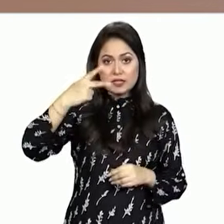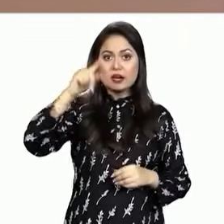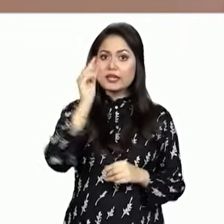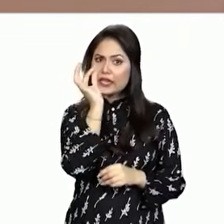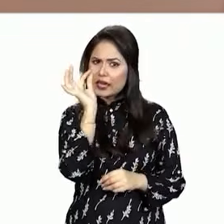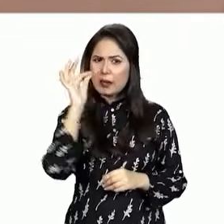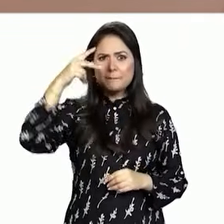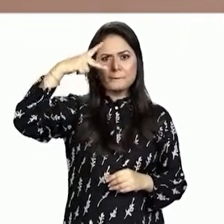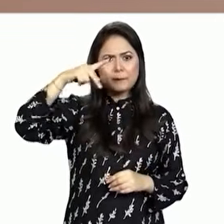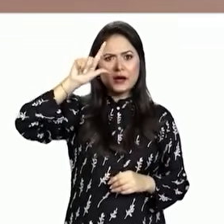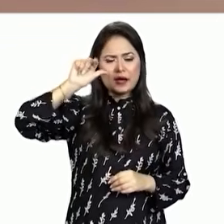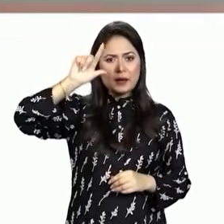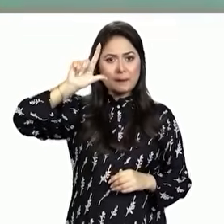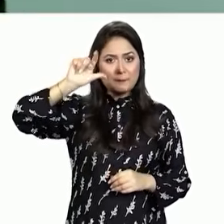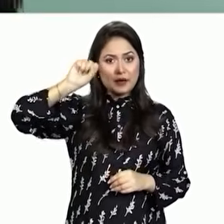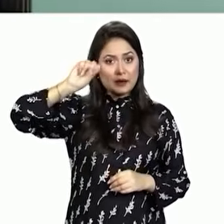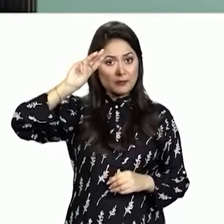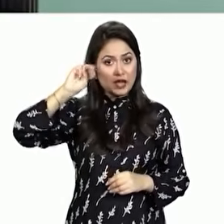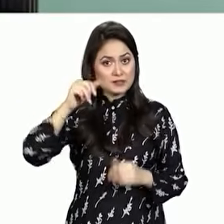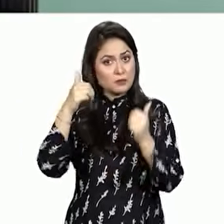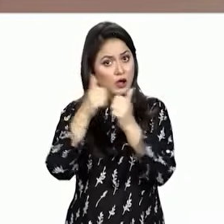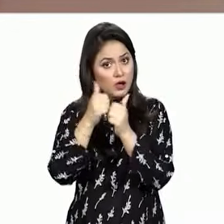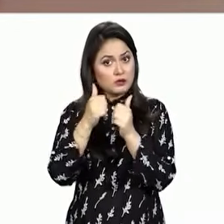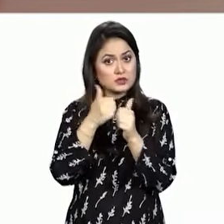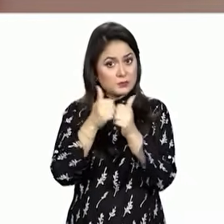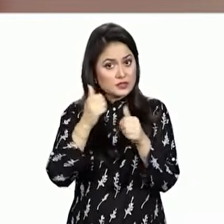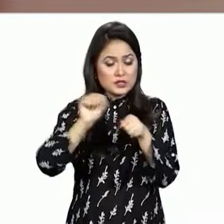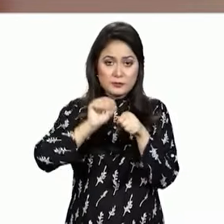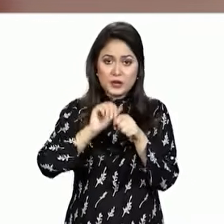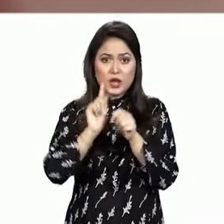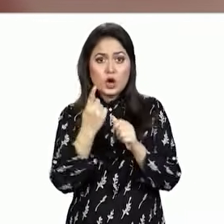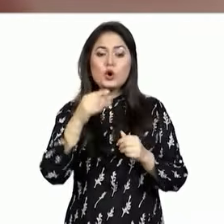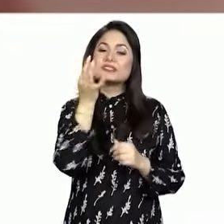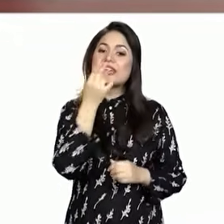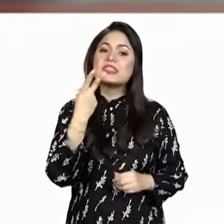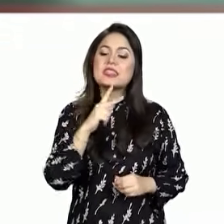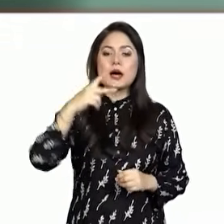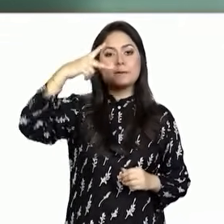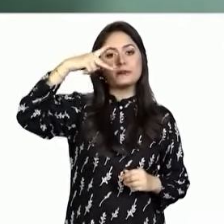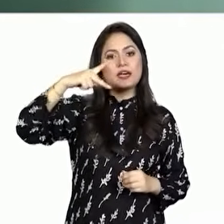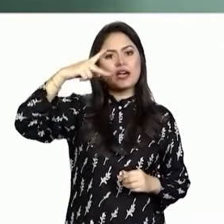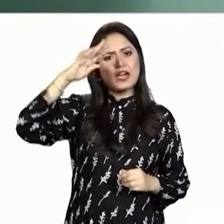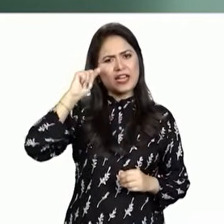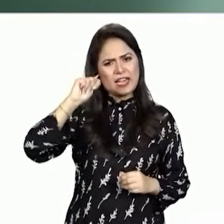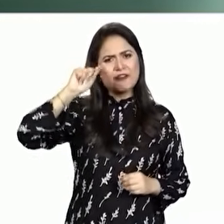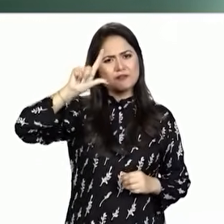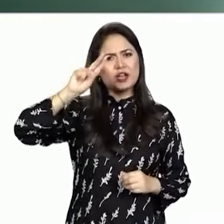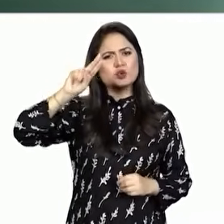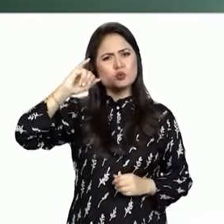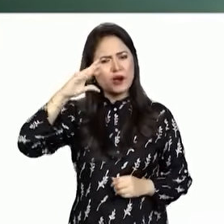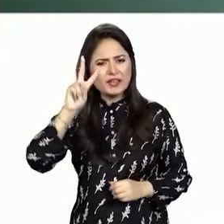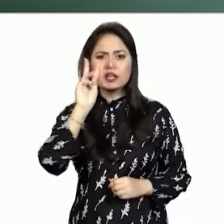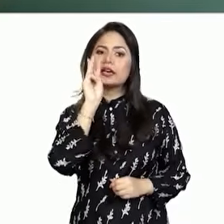بلڈ پلازما کی مدد سے یہ لیبریکنٹ بناتی ہے۔ یہ سیال مادہ سائنوویل فلوئڈ کہلاتا ہے، جو پانی، پروٹین اور ایک اہم